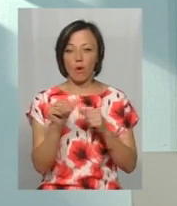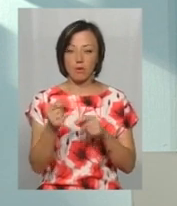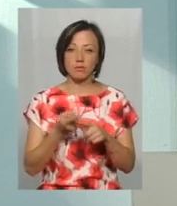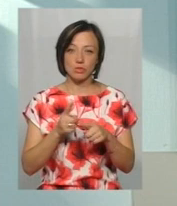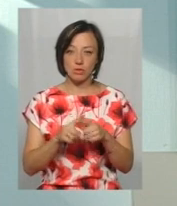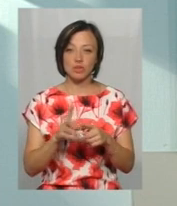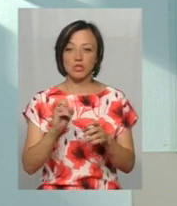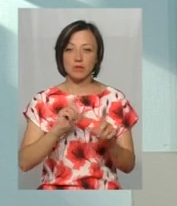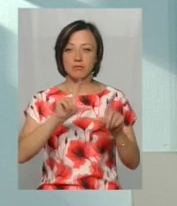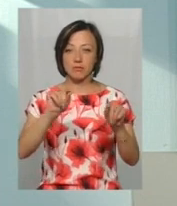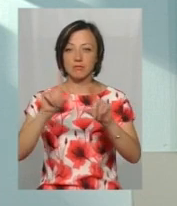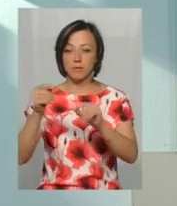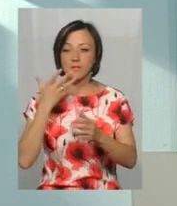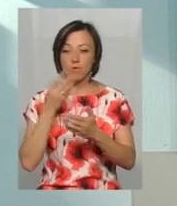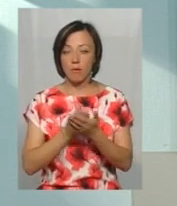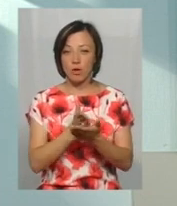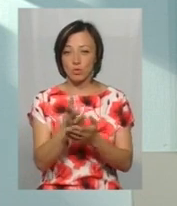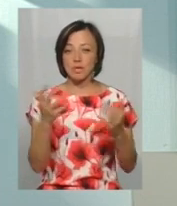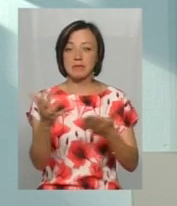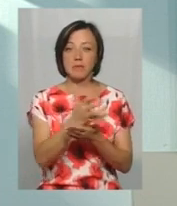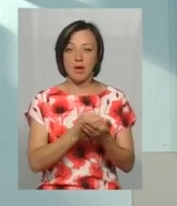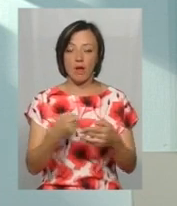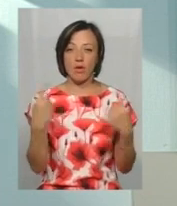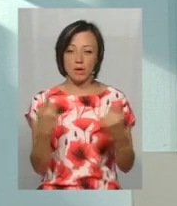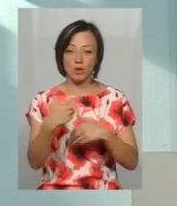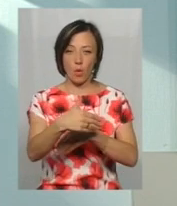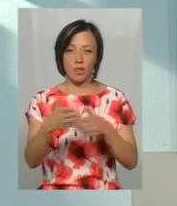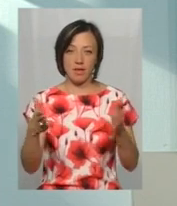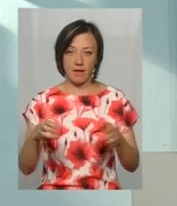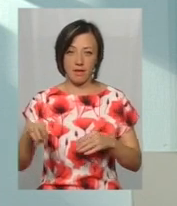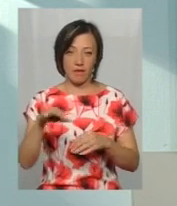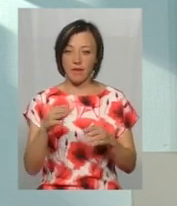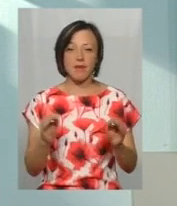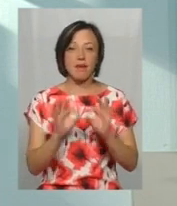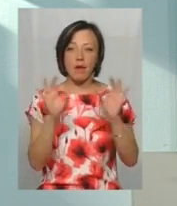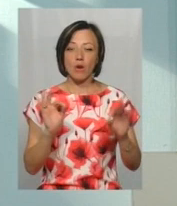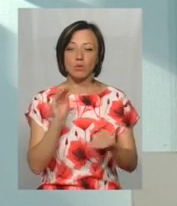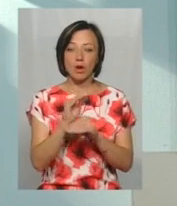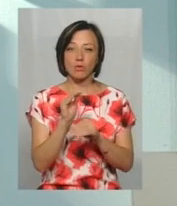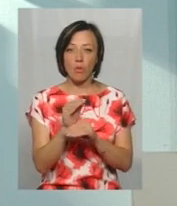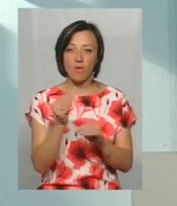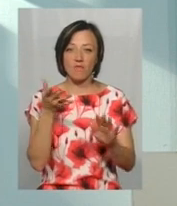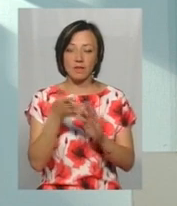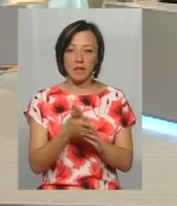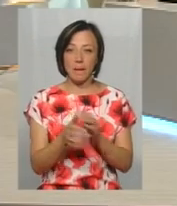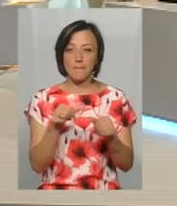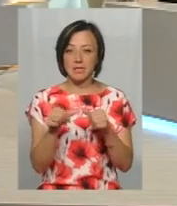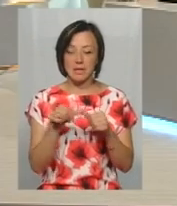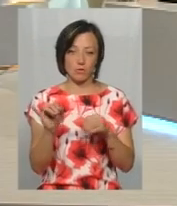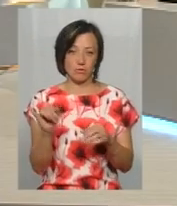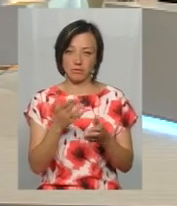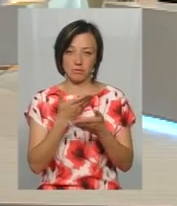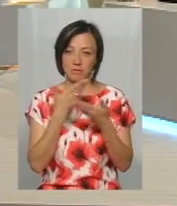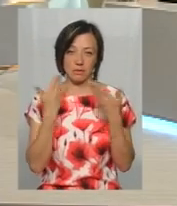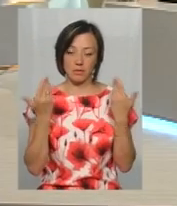цього, їде по своєму маршруту, збирає звичайні єврики. Так що ніякого додаткового розходу палива,